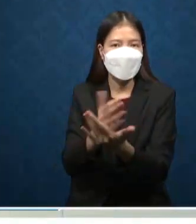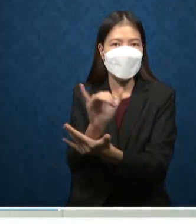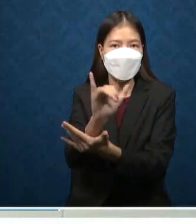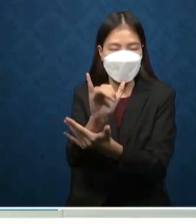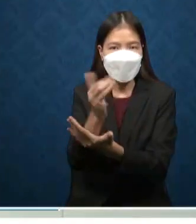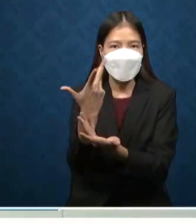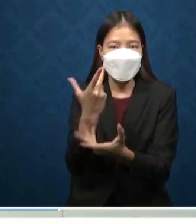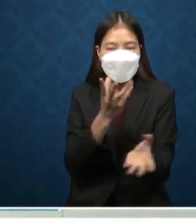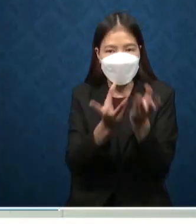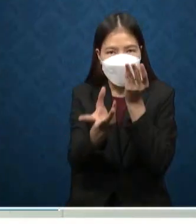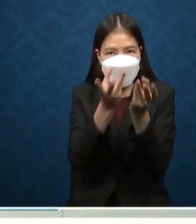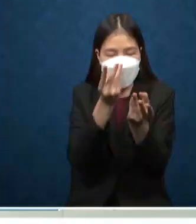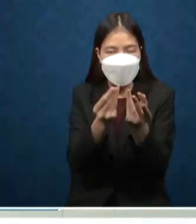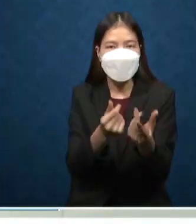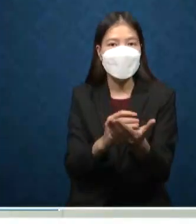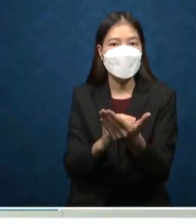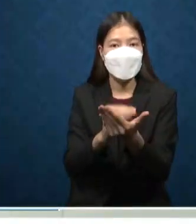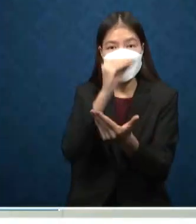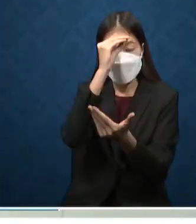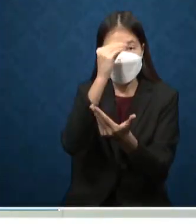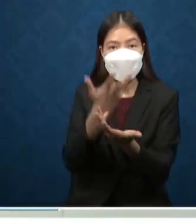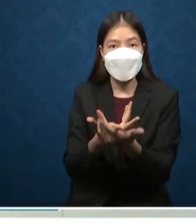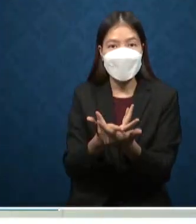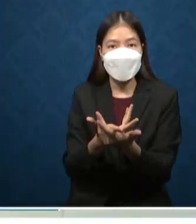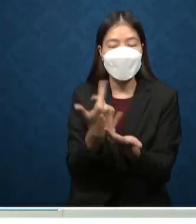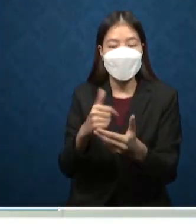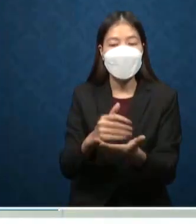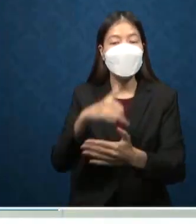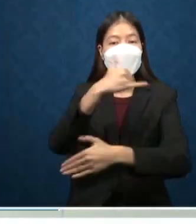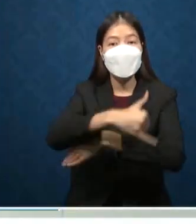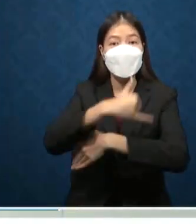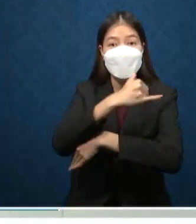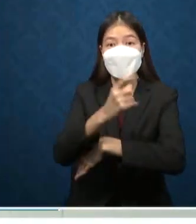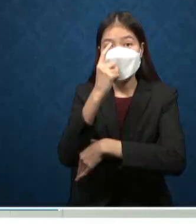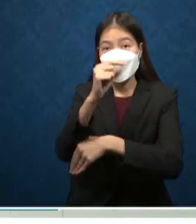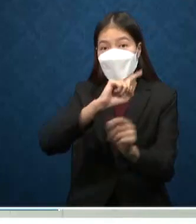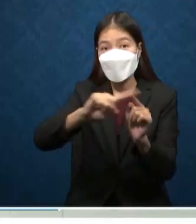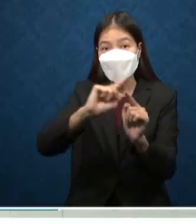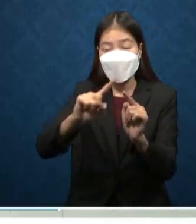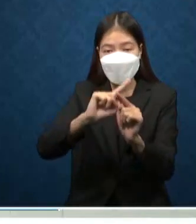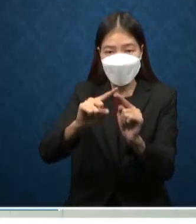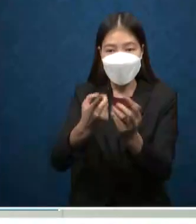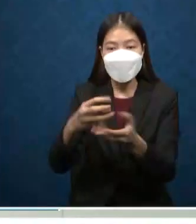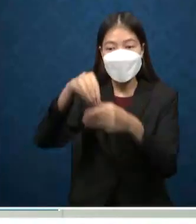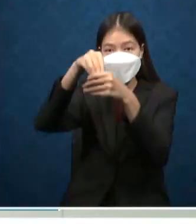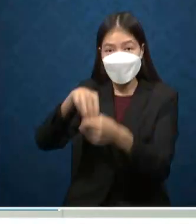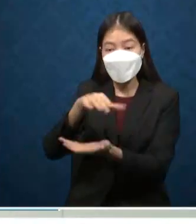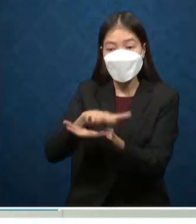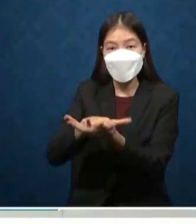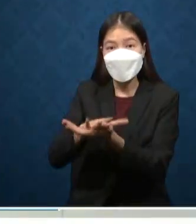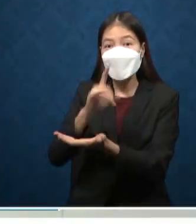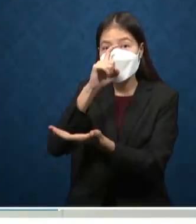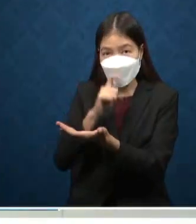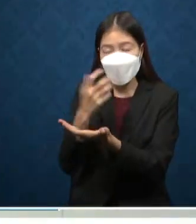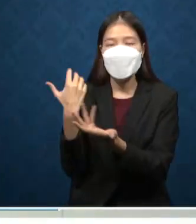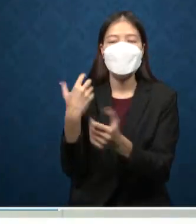นเด็กต่างชาติในโรงเรียนไทยซึ่งได้รับสิทธิทางการศึกษาโดยครบถ้วนพอสมควรเล่มนี้กำลังจะเสร็จ